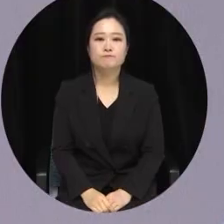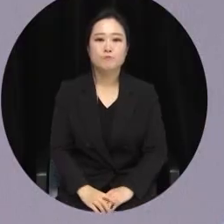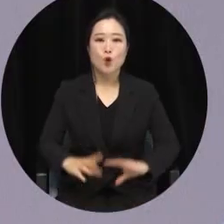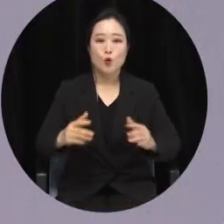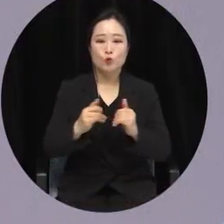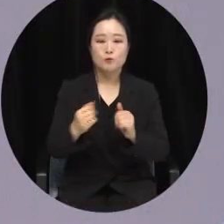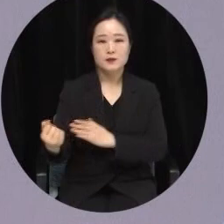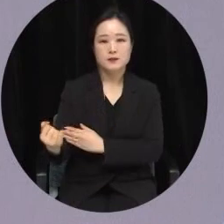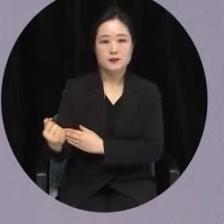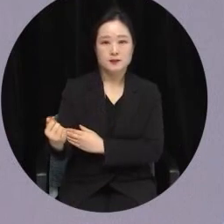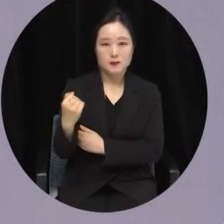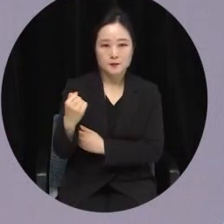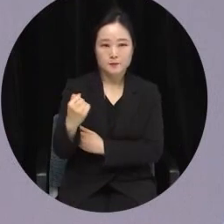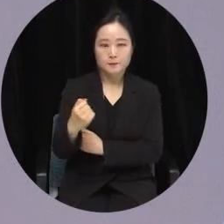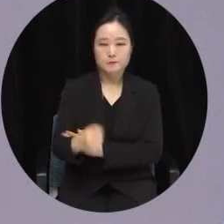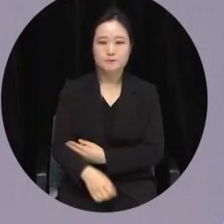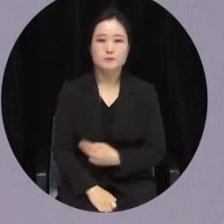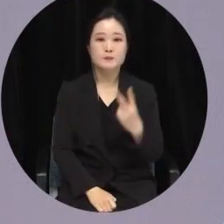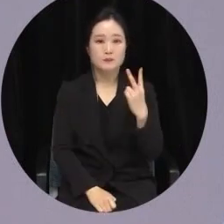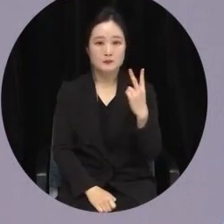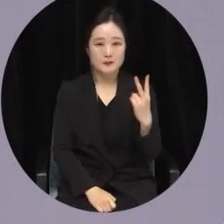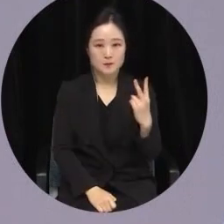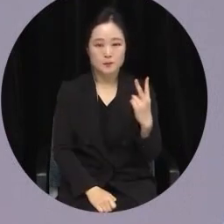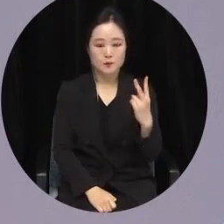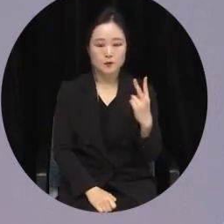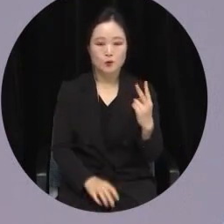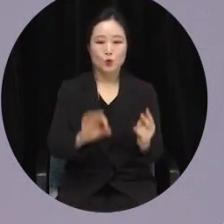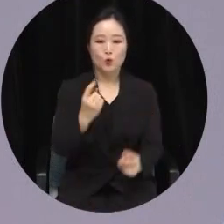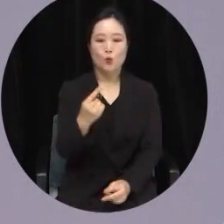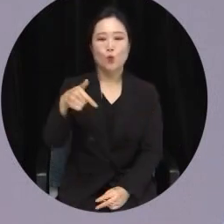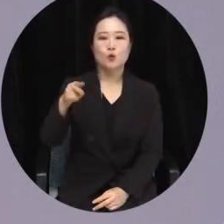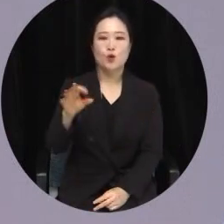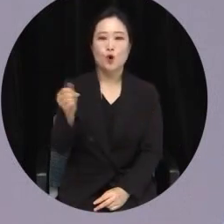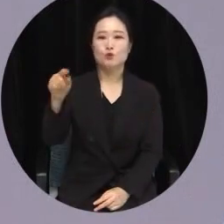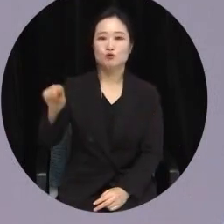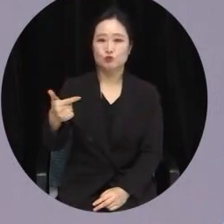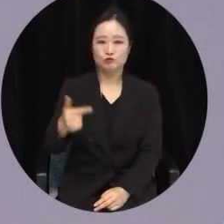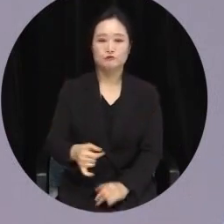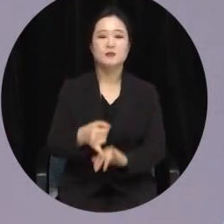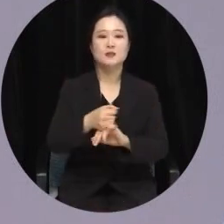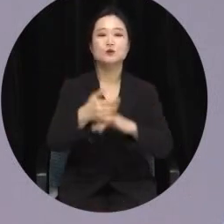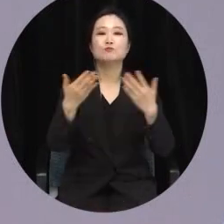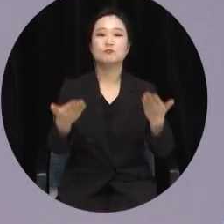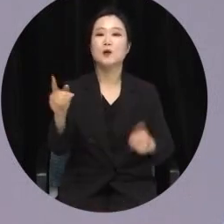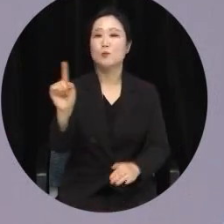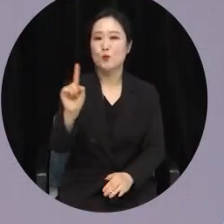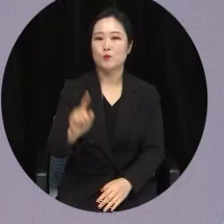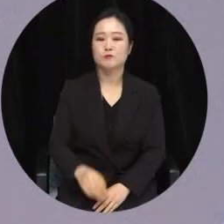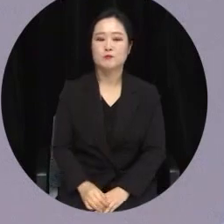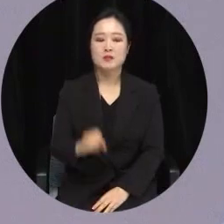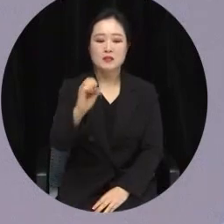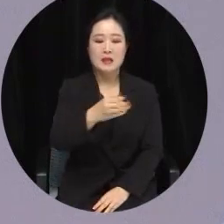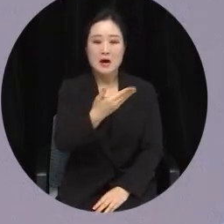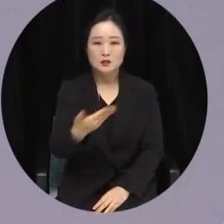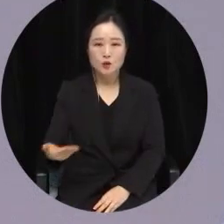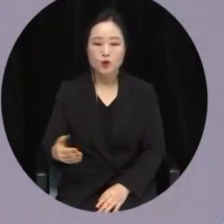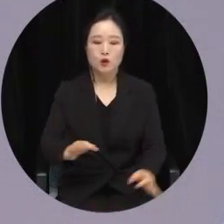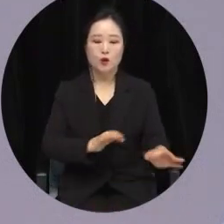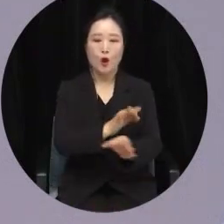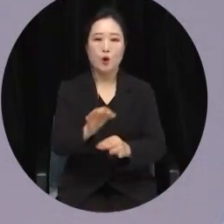2번 오경훈 약속드립니다. 첫째, 양천 경제특구 추진하겠습니다.